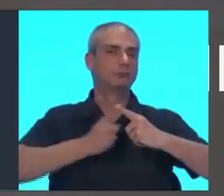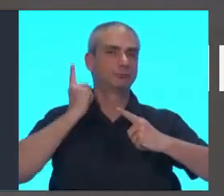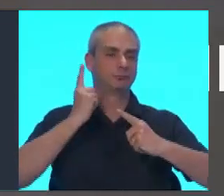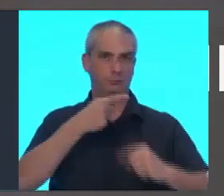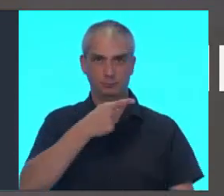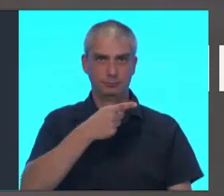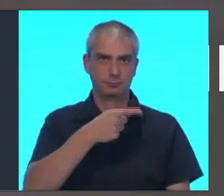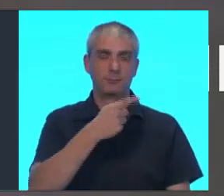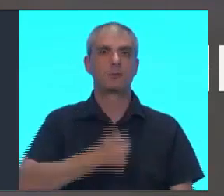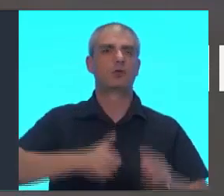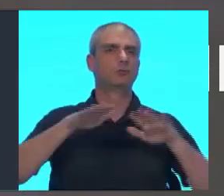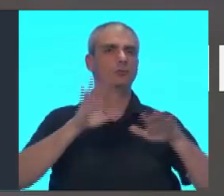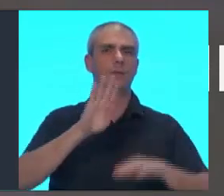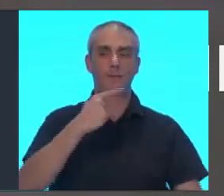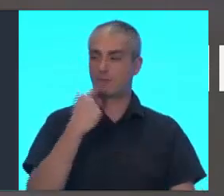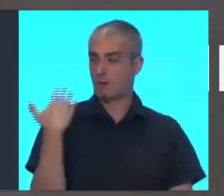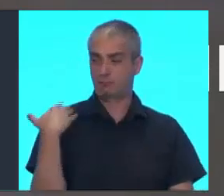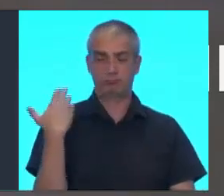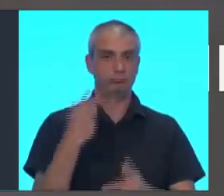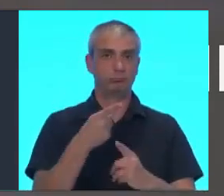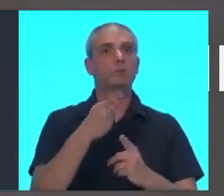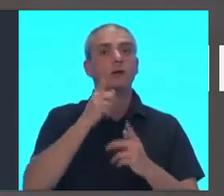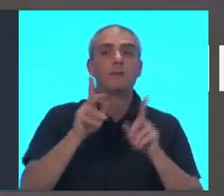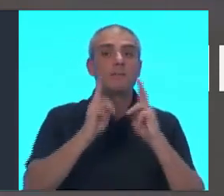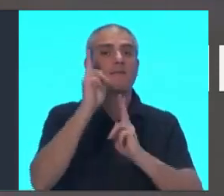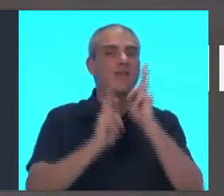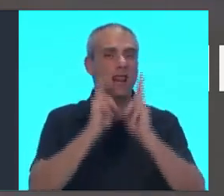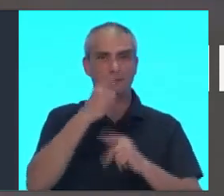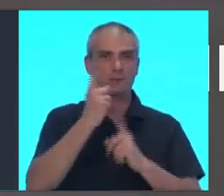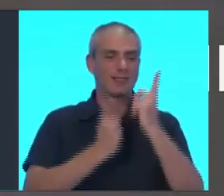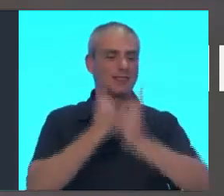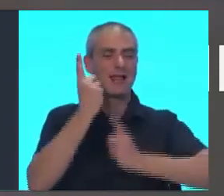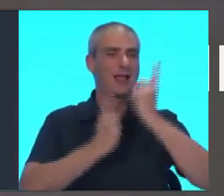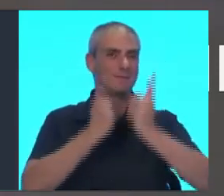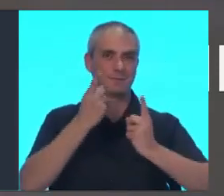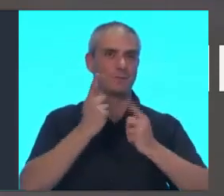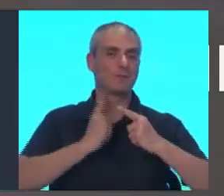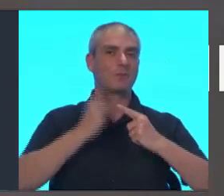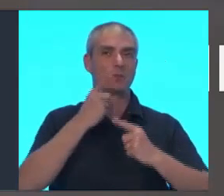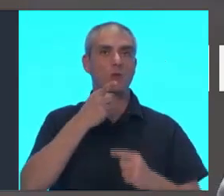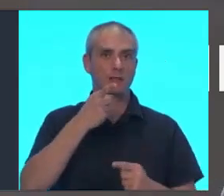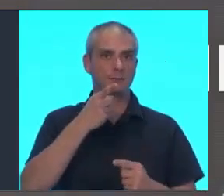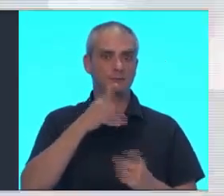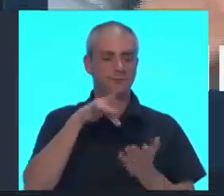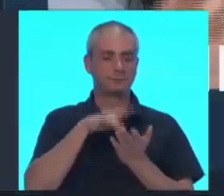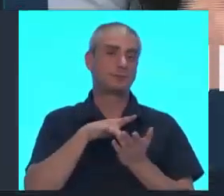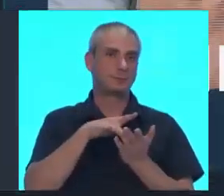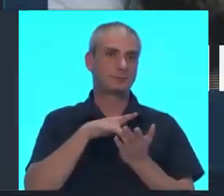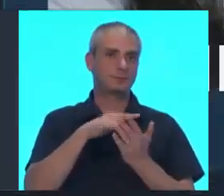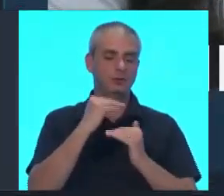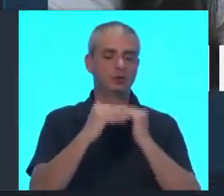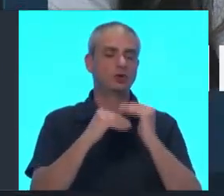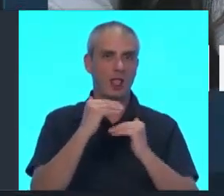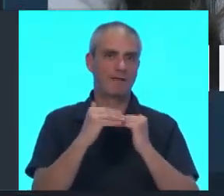הממשלה נתניהו אמר בתקופה האחרונה שאותם מפעלים, מפעלי הטילים המדויקים, נמצאים כלשונו